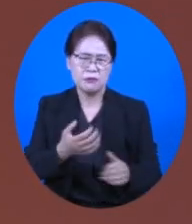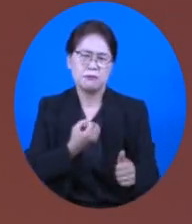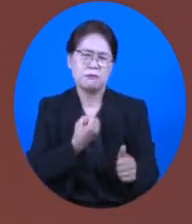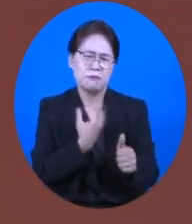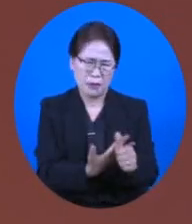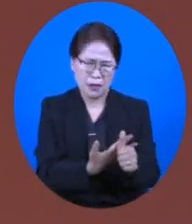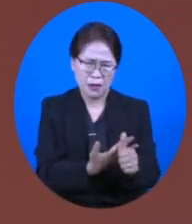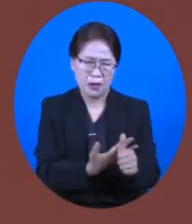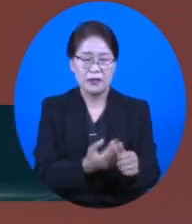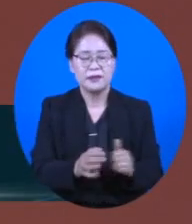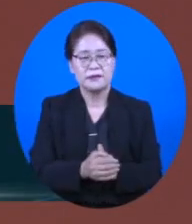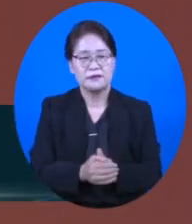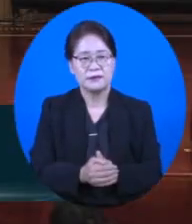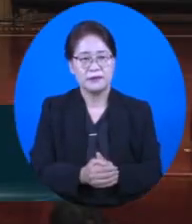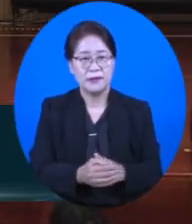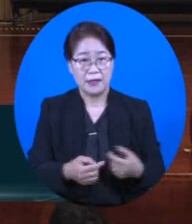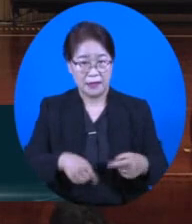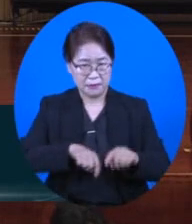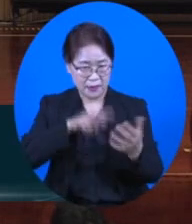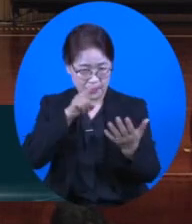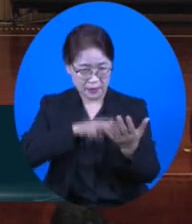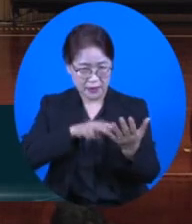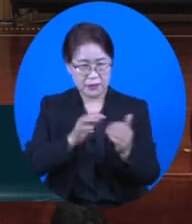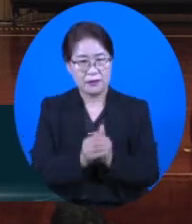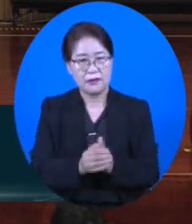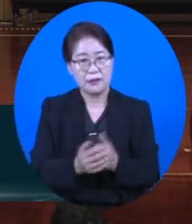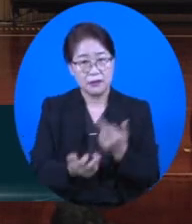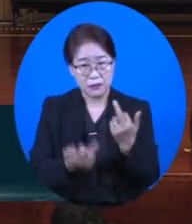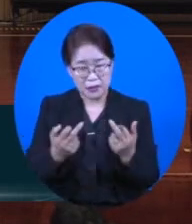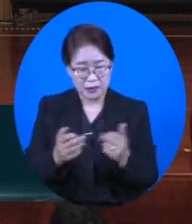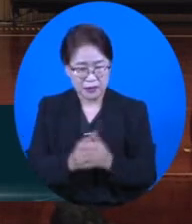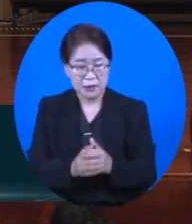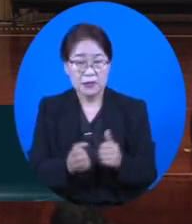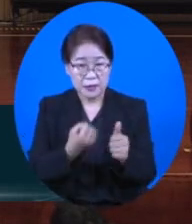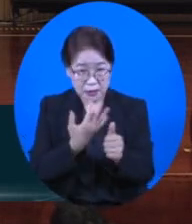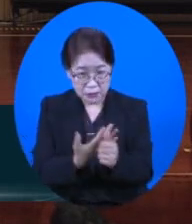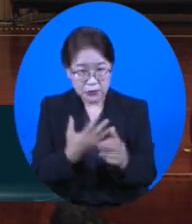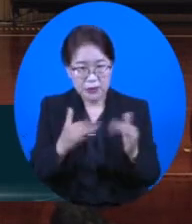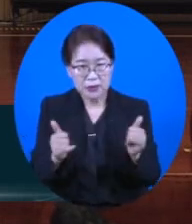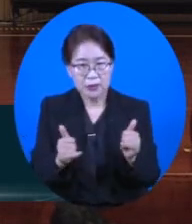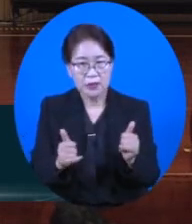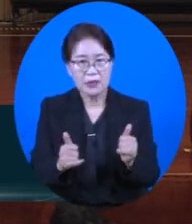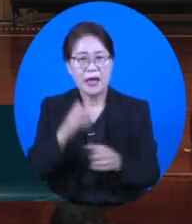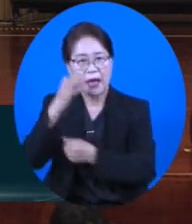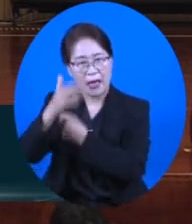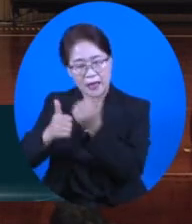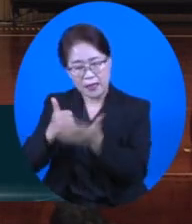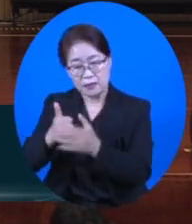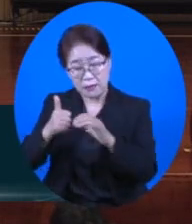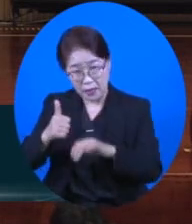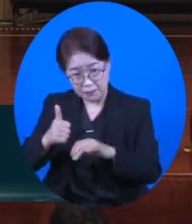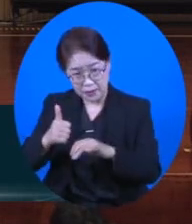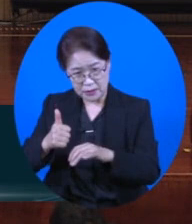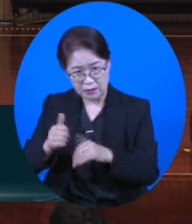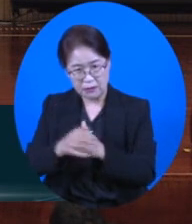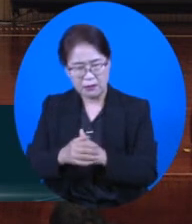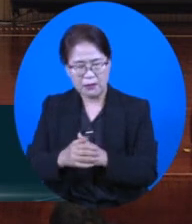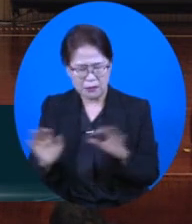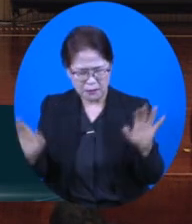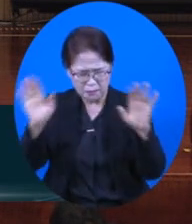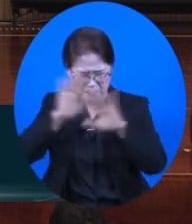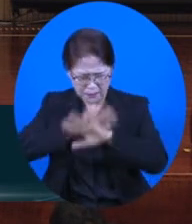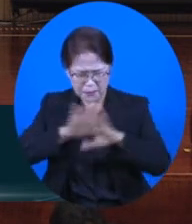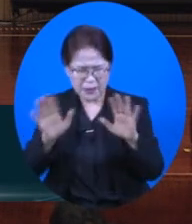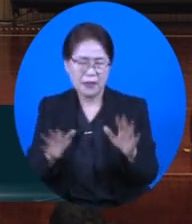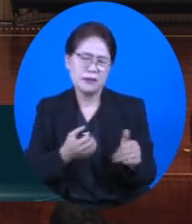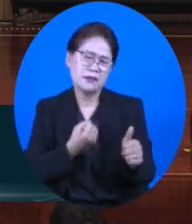있어요. 우리 한번 읽어볼까요? 다 같이요. 우리 형제들을 참소하던 자 곧 우리 하나님 앞에서 밤낮 참소하던